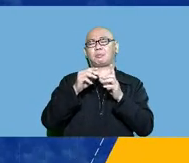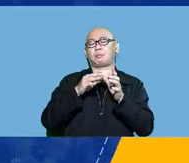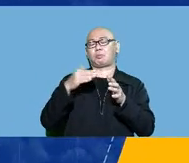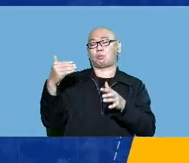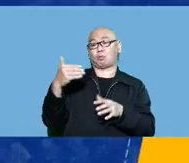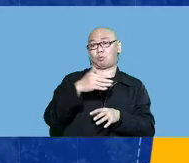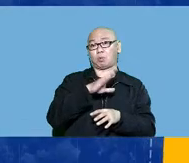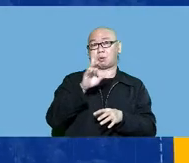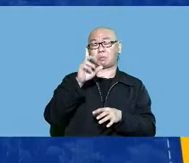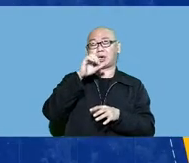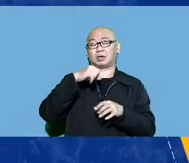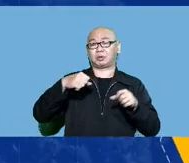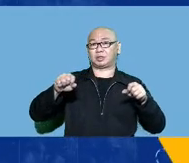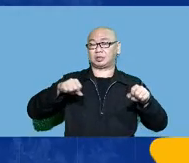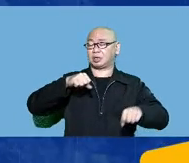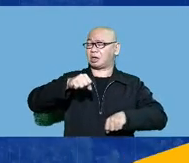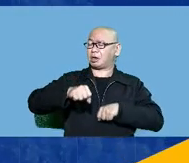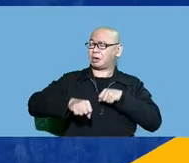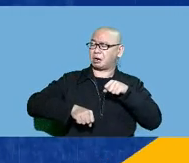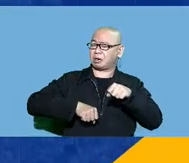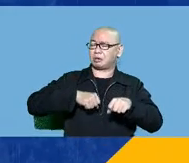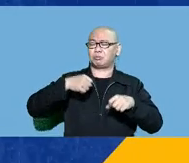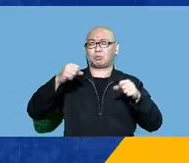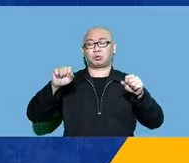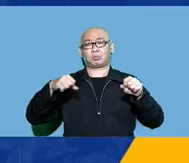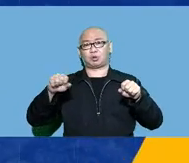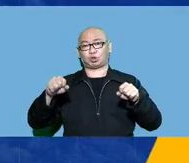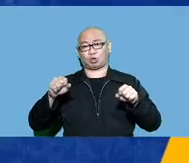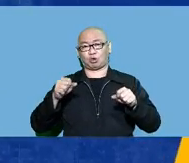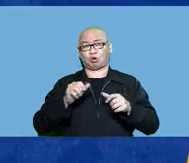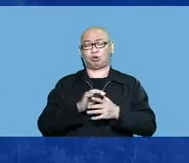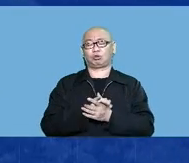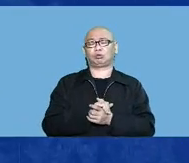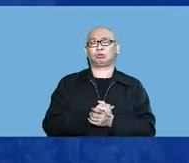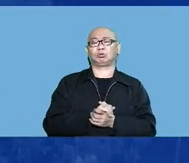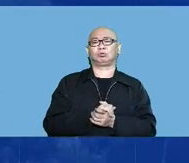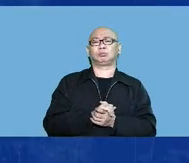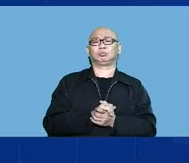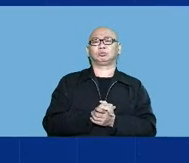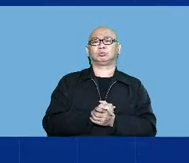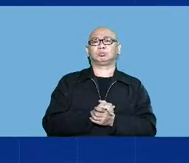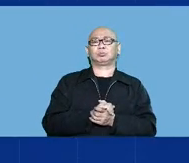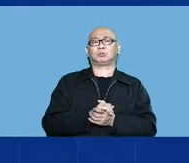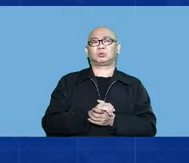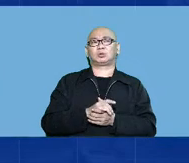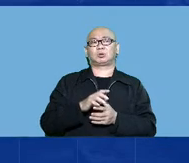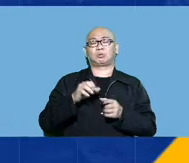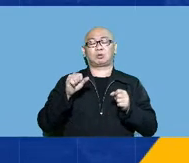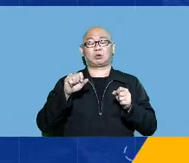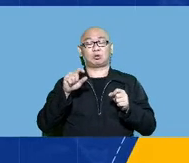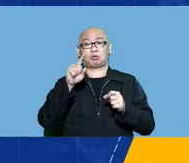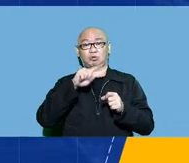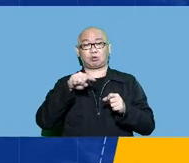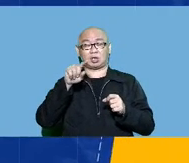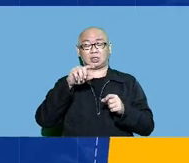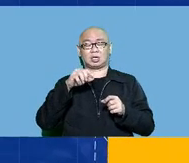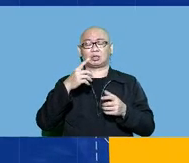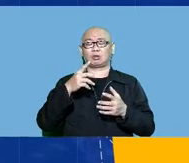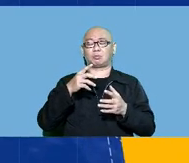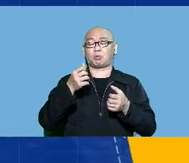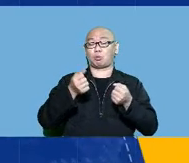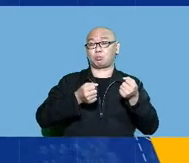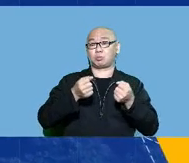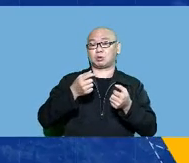yang menggunakan sepeda motor, kendaraan roda tiga atau mobil untuk menjajakan